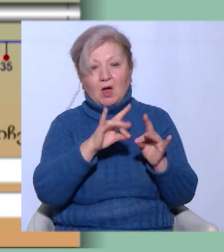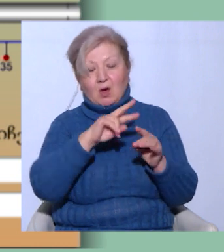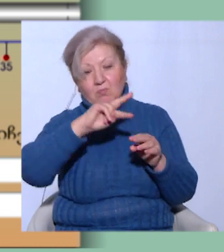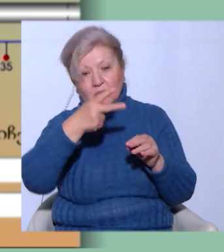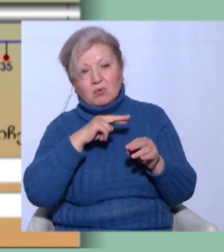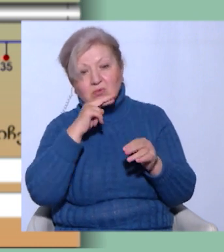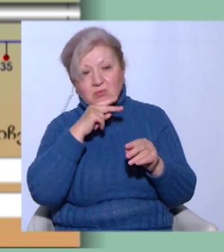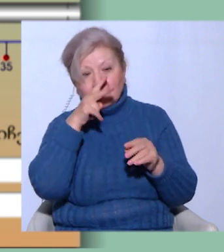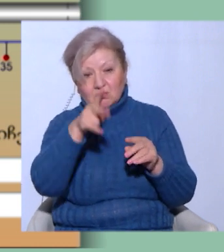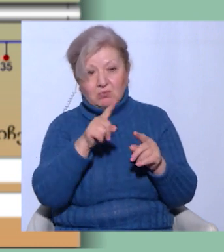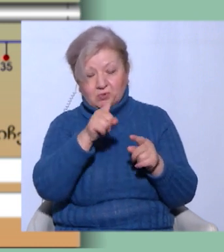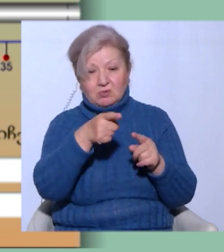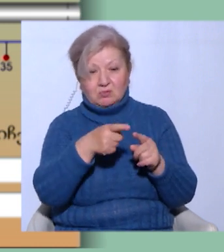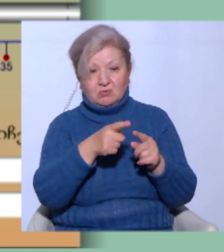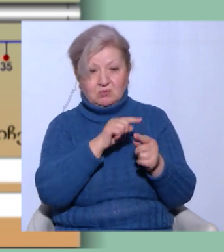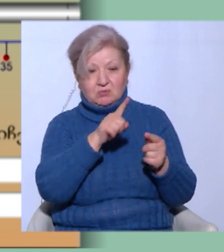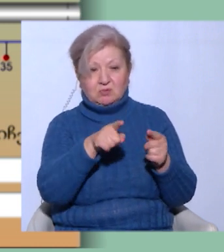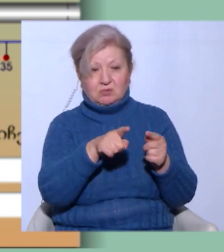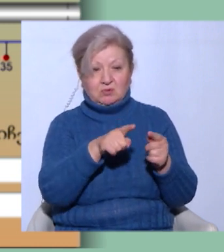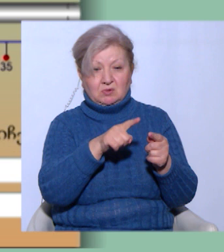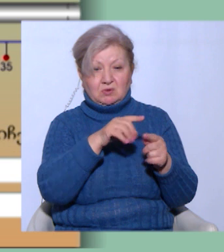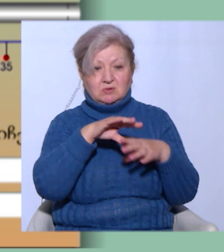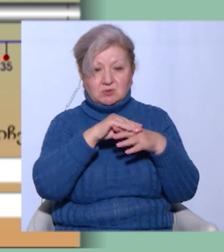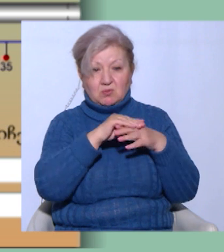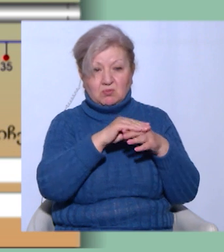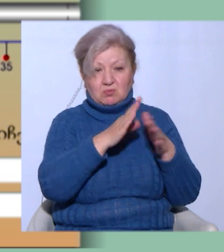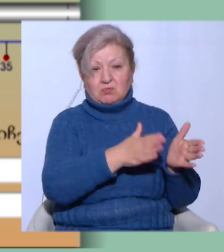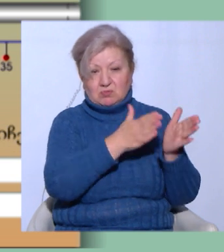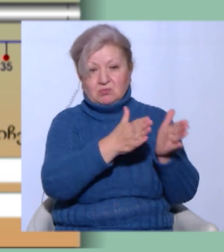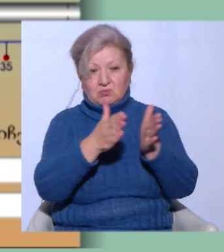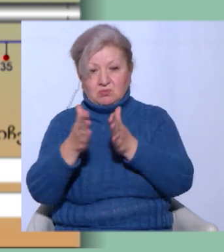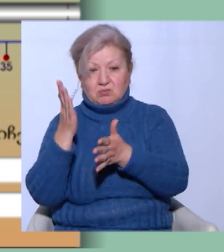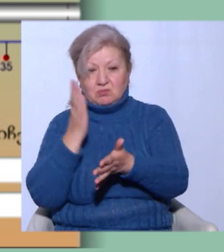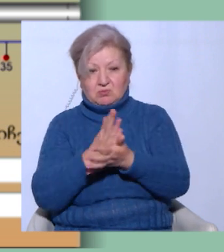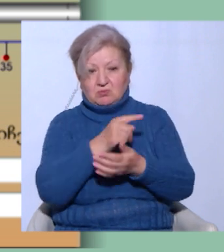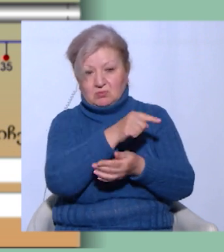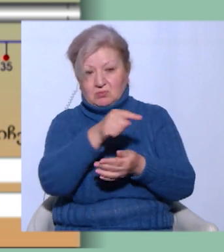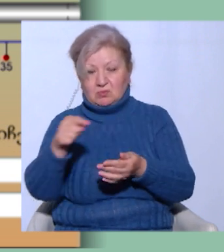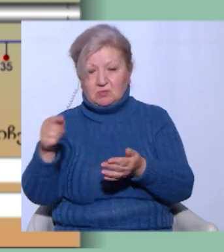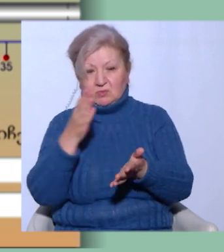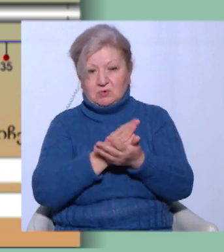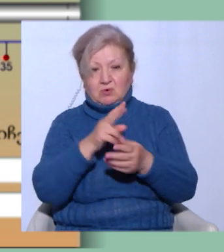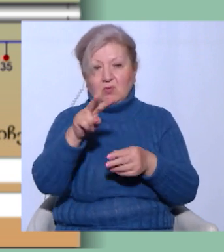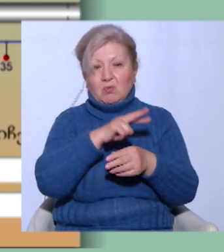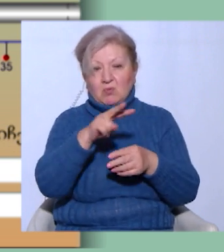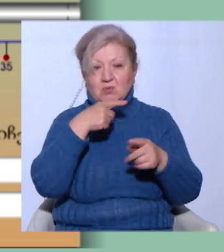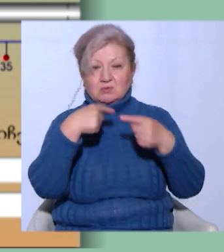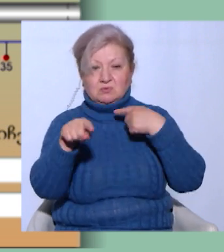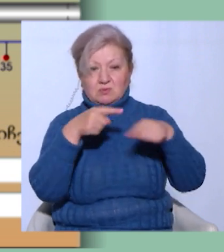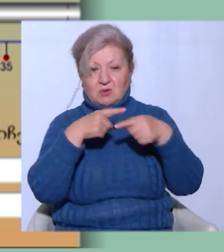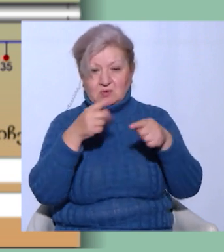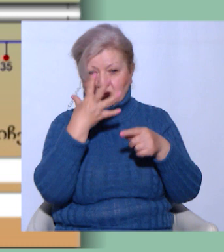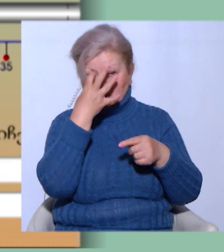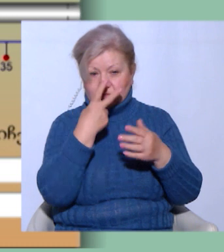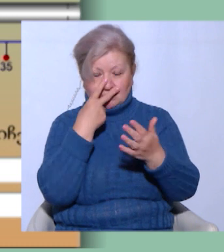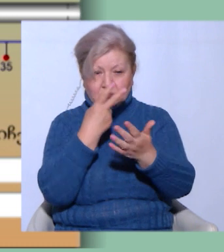ხოლო პლატფორმაზე მყოფი დამკვირვებელი ხედავს, რომ მის მიმართ სხეული გადაადგილდა პლატფორმის კიდემდე.